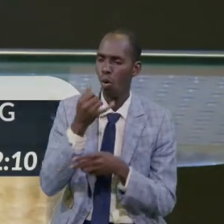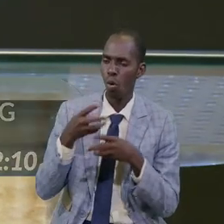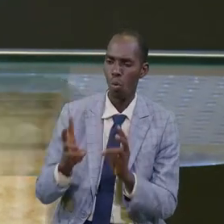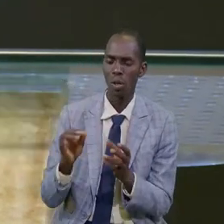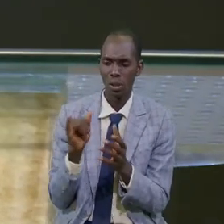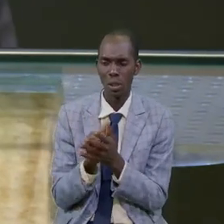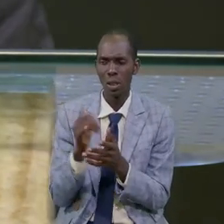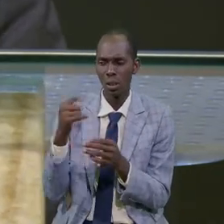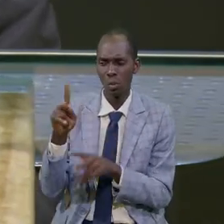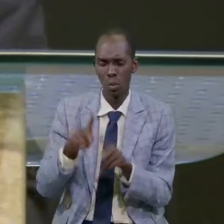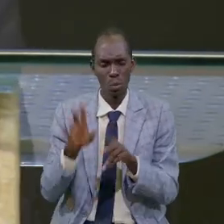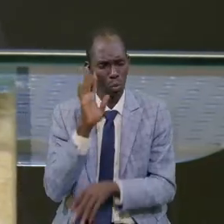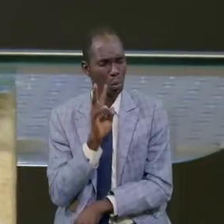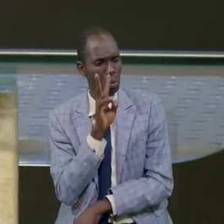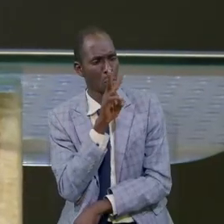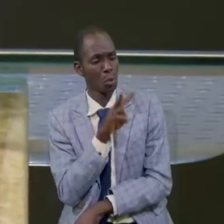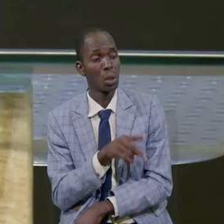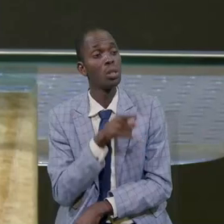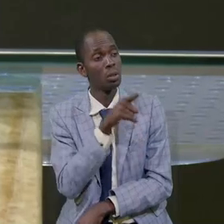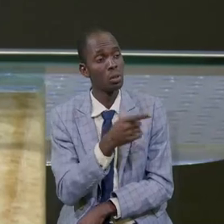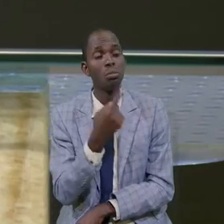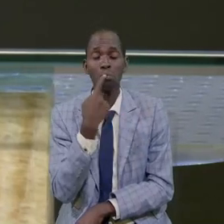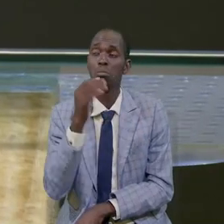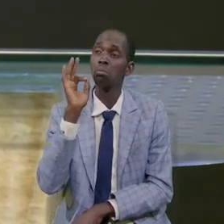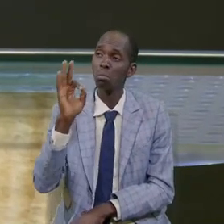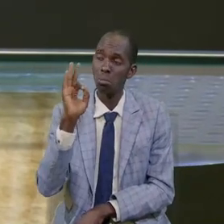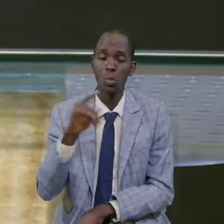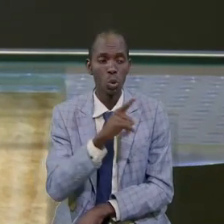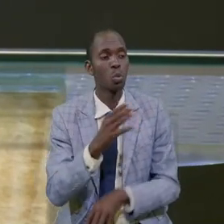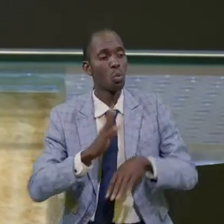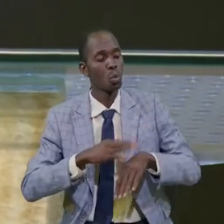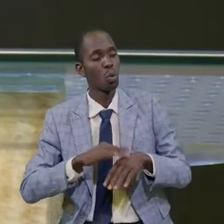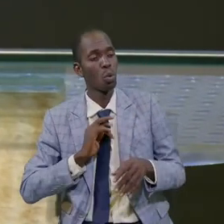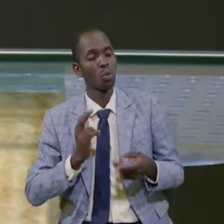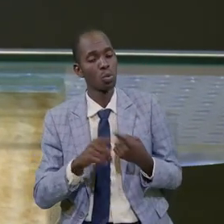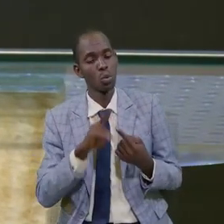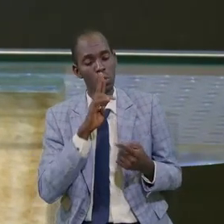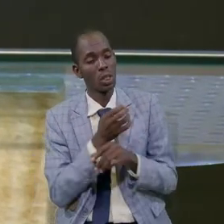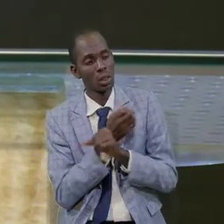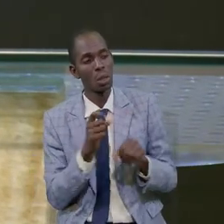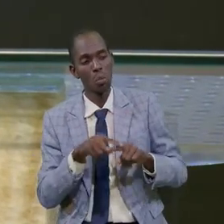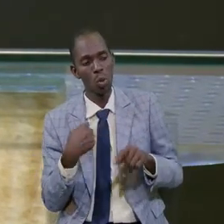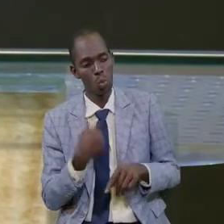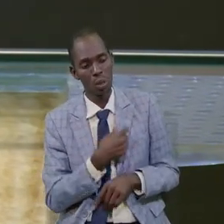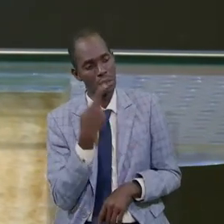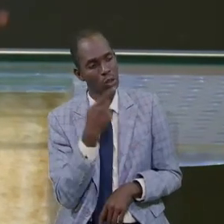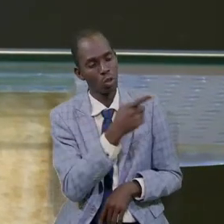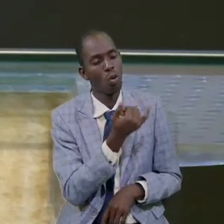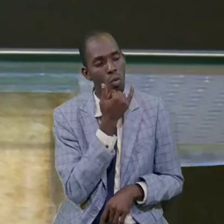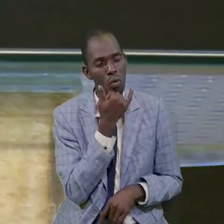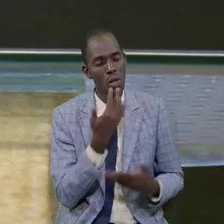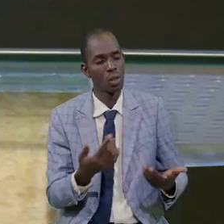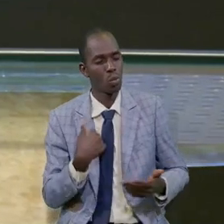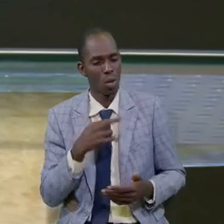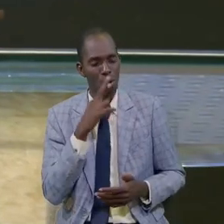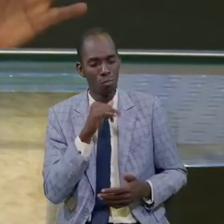contrarier les Juifs et qu'ils disent que quoi que tu prêches, tu dis que qu'on soit sauvé. Mais comment peut-on être sauvé? Regarde ce que tu